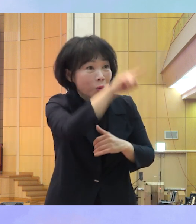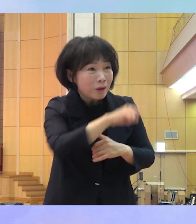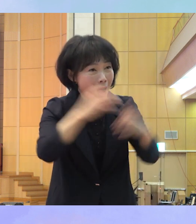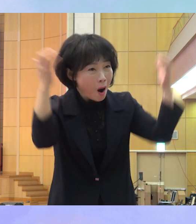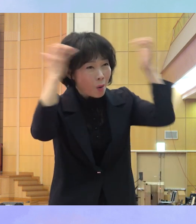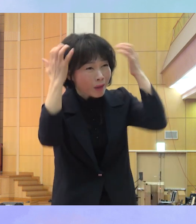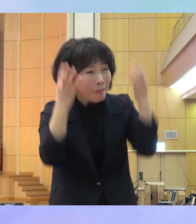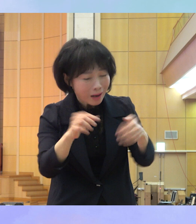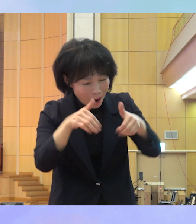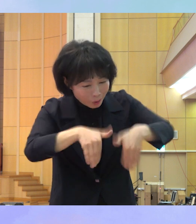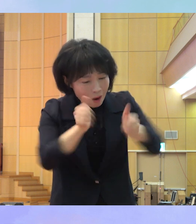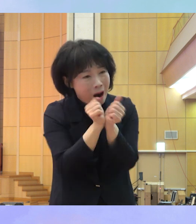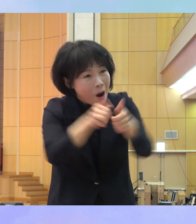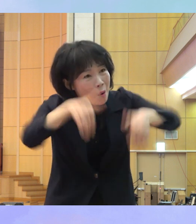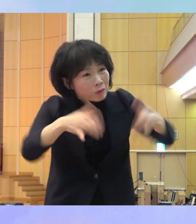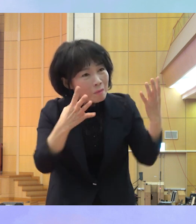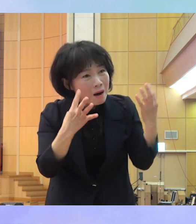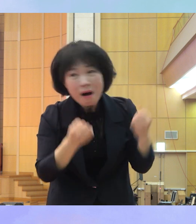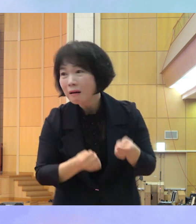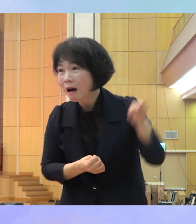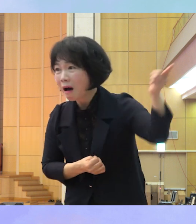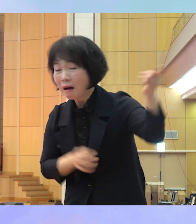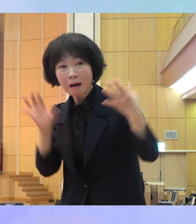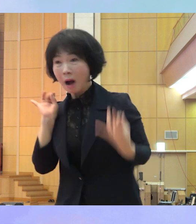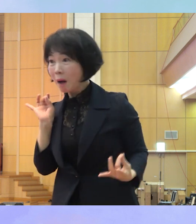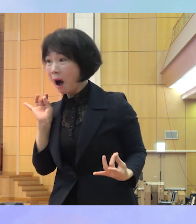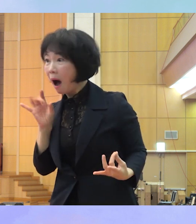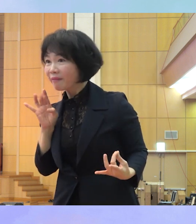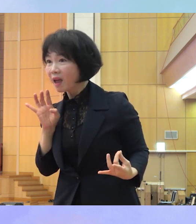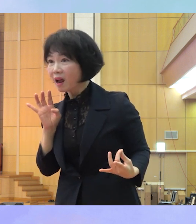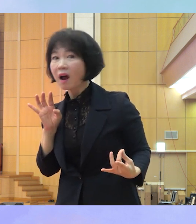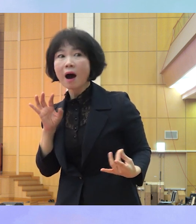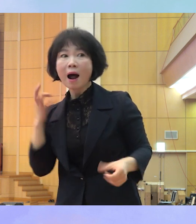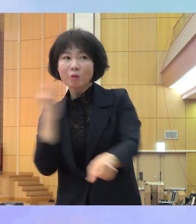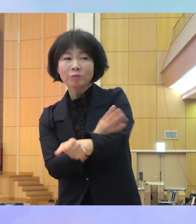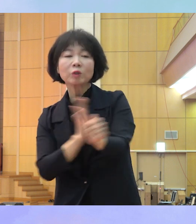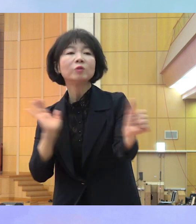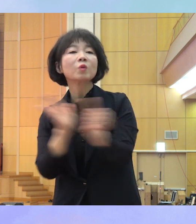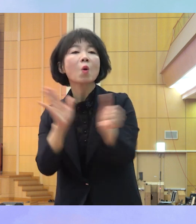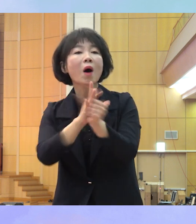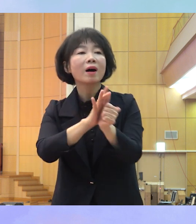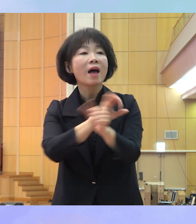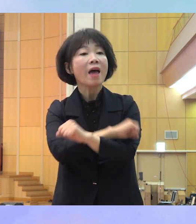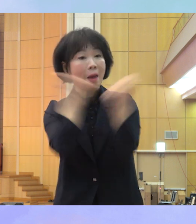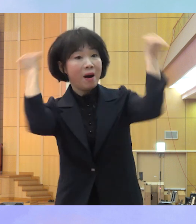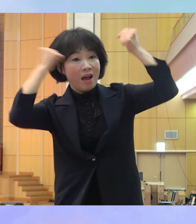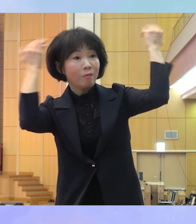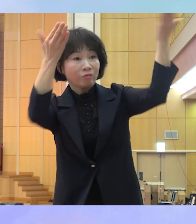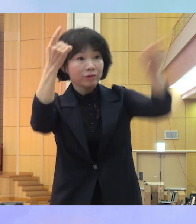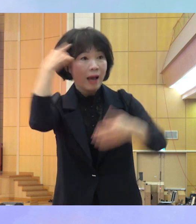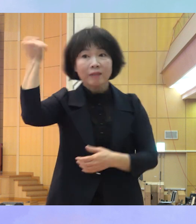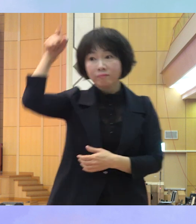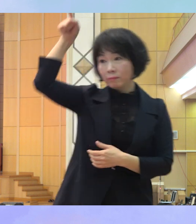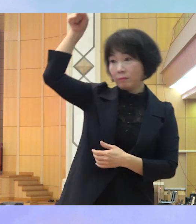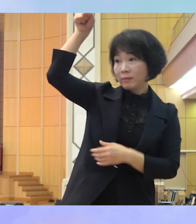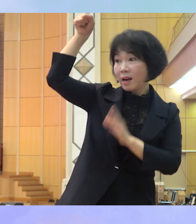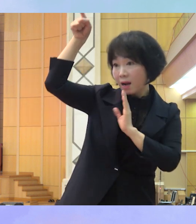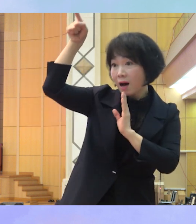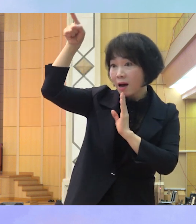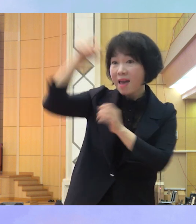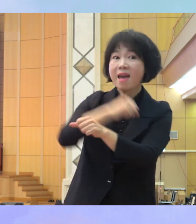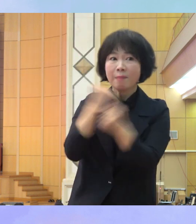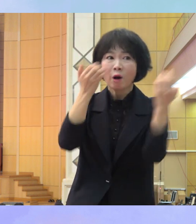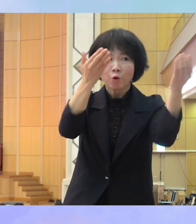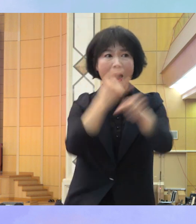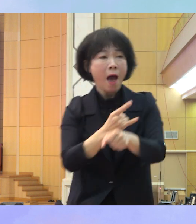모세가 바로 왕에 가가지고 왕이여, 이제 우리 민족을 좀 이제 그만 부려먹으십시오. 우리를